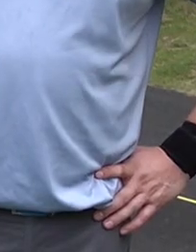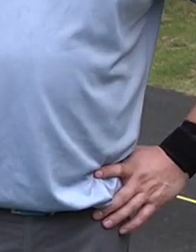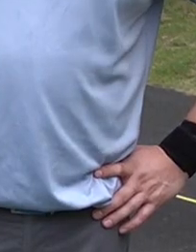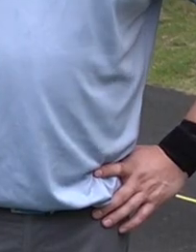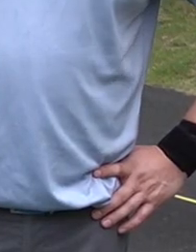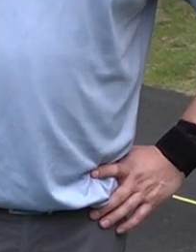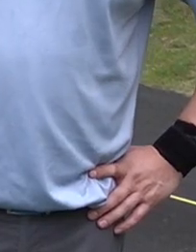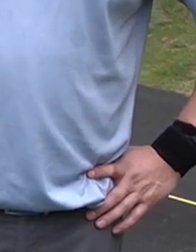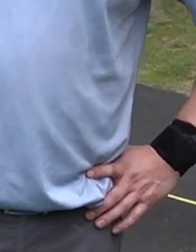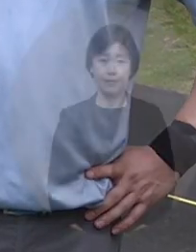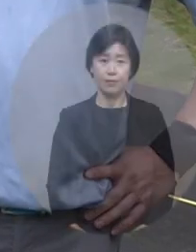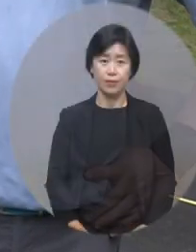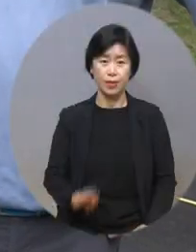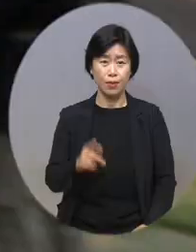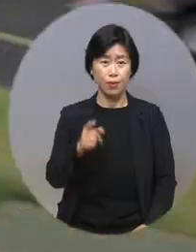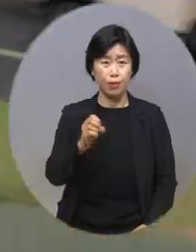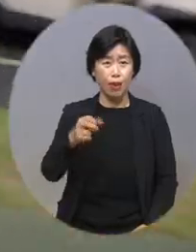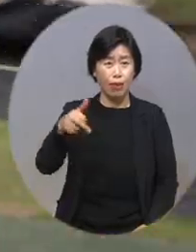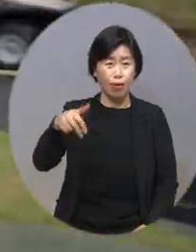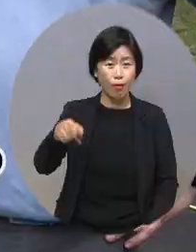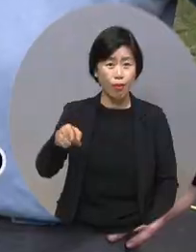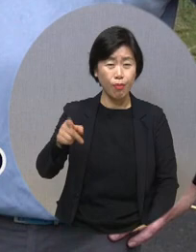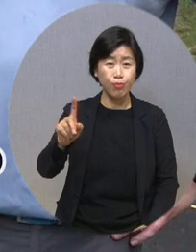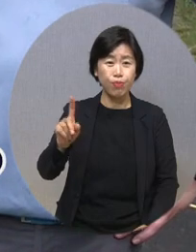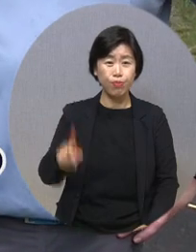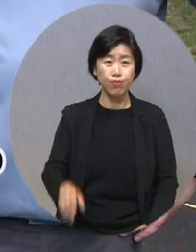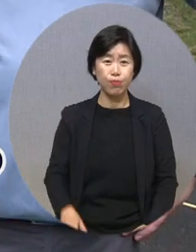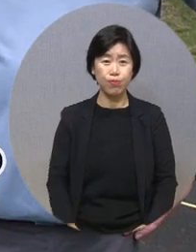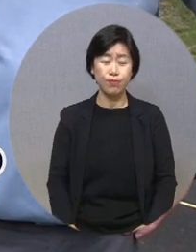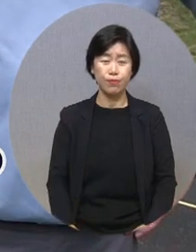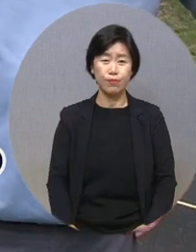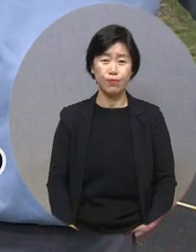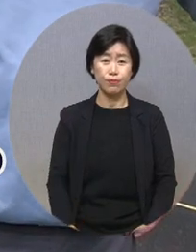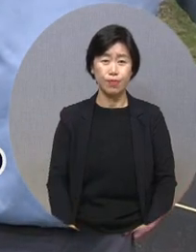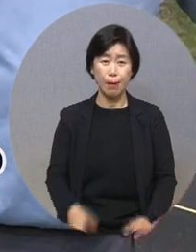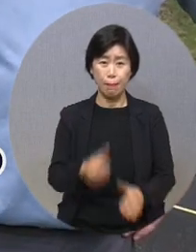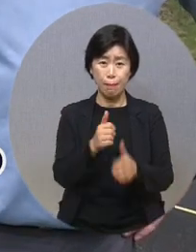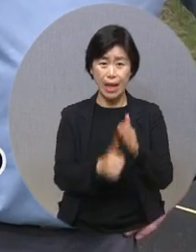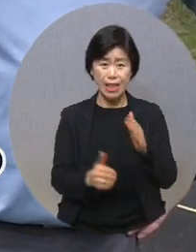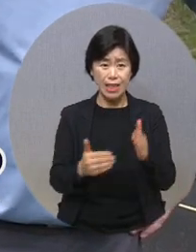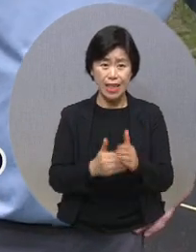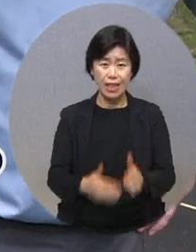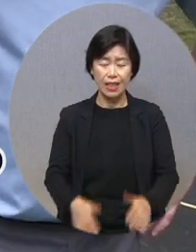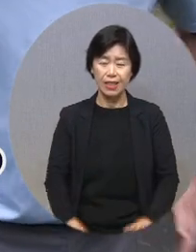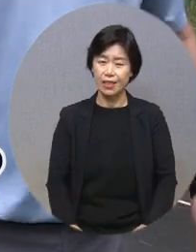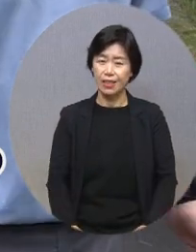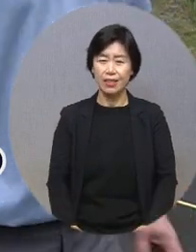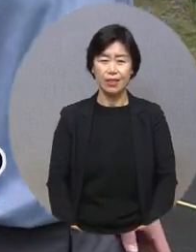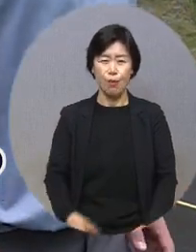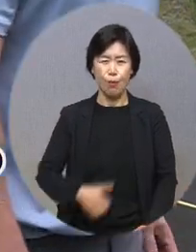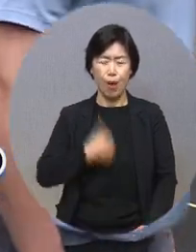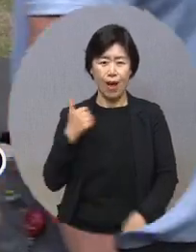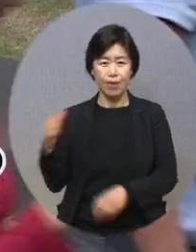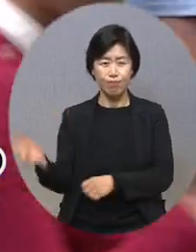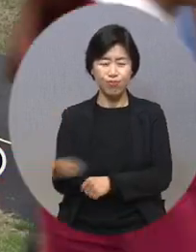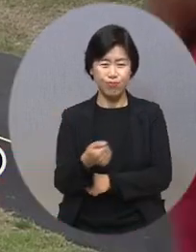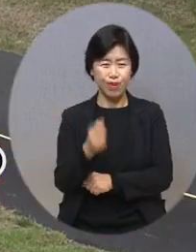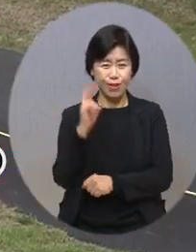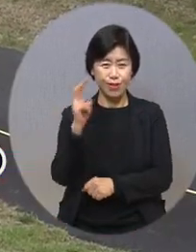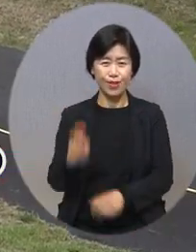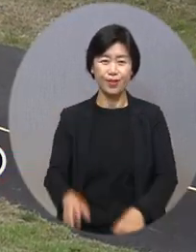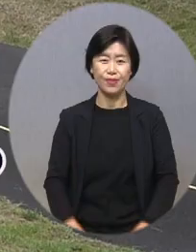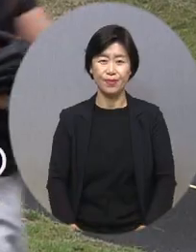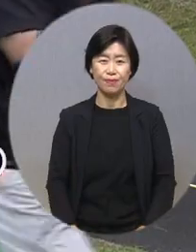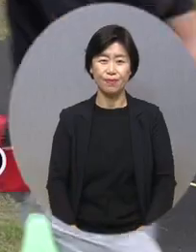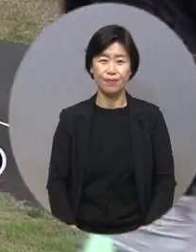어, 벙커. 그 와중에 벙커! 벙커 받았지. 분노의 샷, 분노의 샷. 뭐 가자. 이거